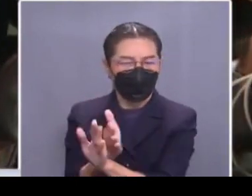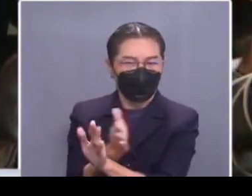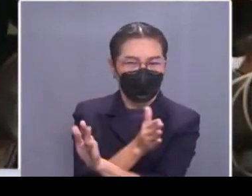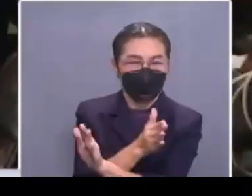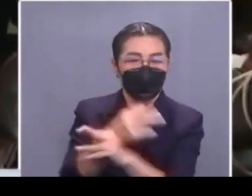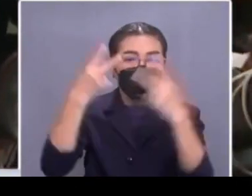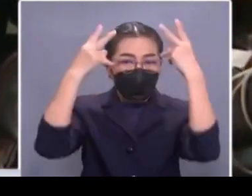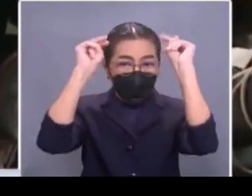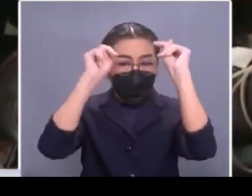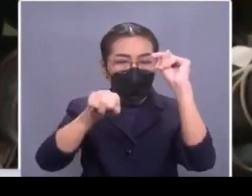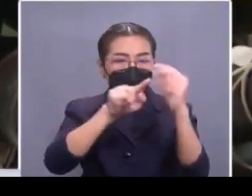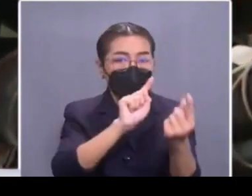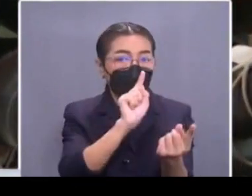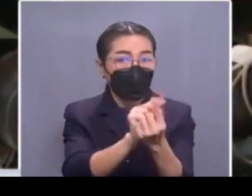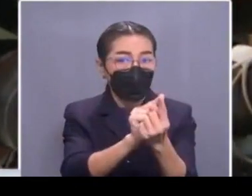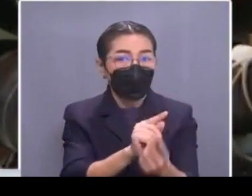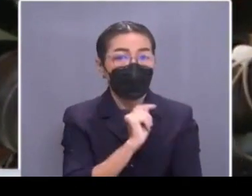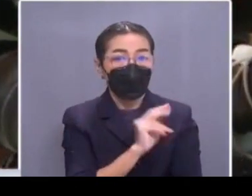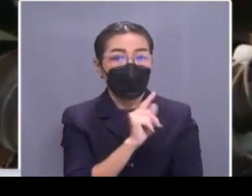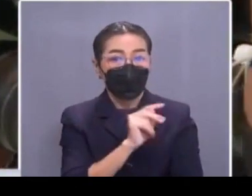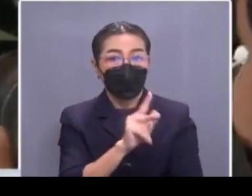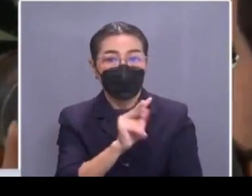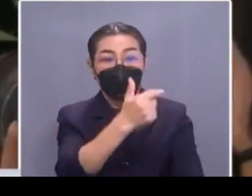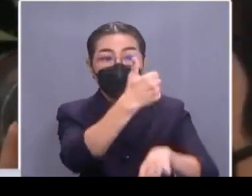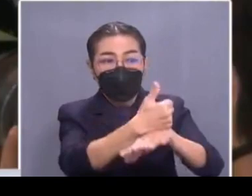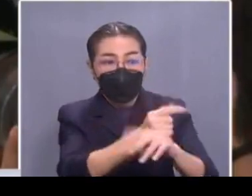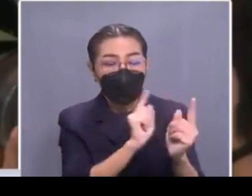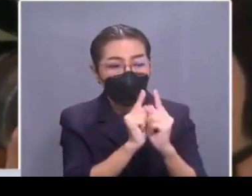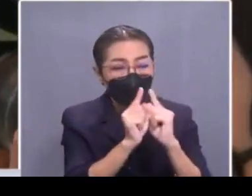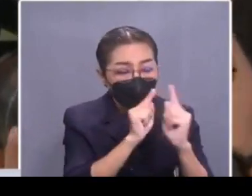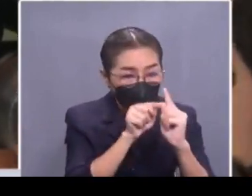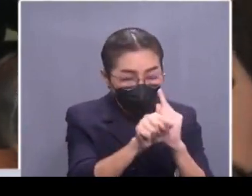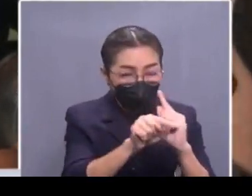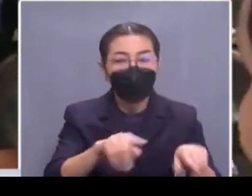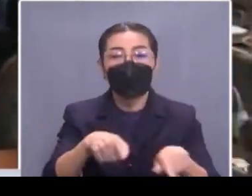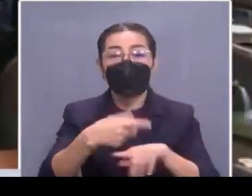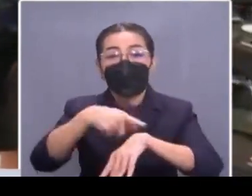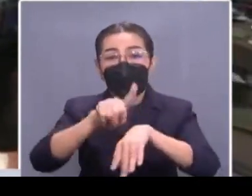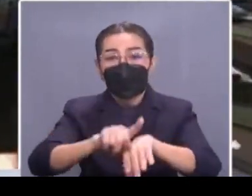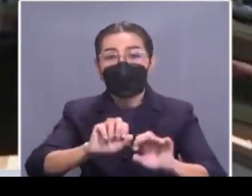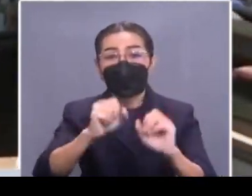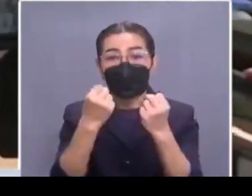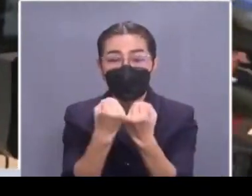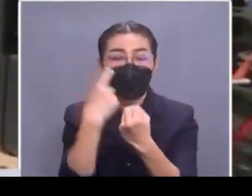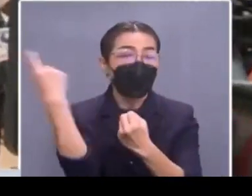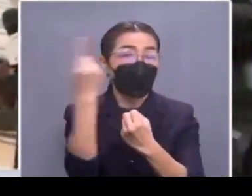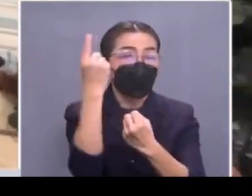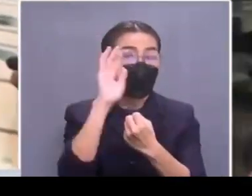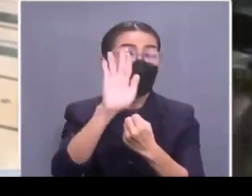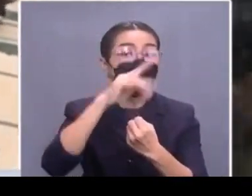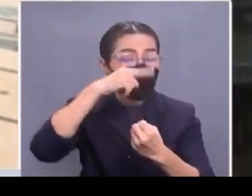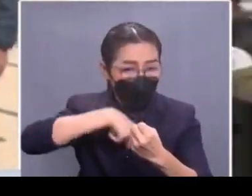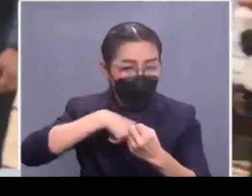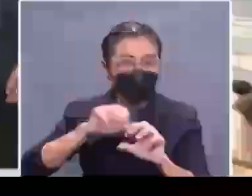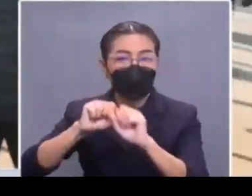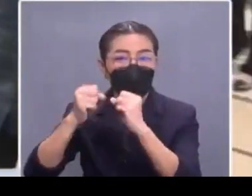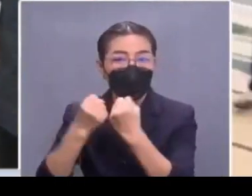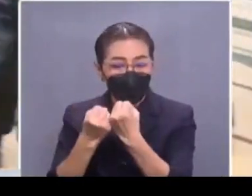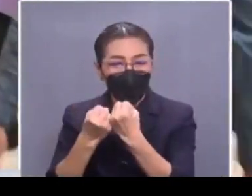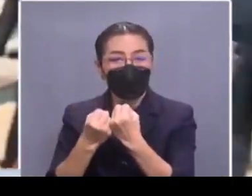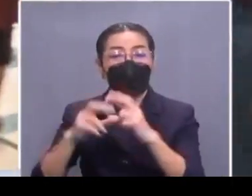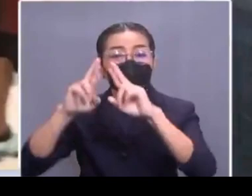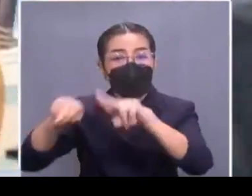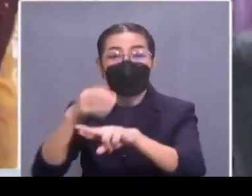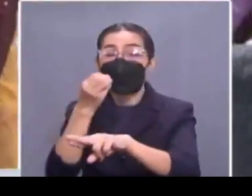นตรีค่ะได้พบกับผู้ว่าการท่องเที่ยวแห่งประเทศไทยประธานสภาอุตสาหกรรมการท่องเที่ยวแห่งประเทศไทยนายกสมาคมภัตตาคารอาหารไทยเ